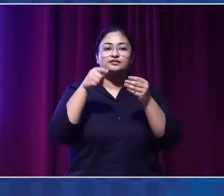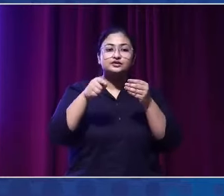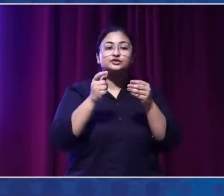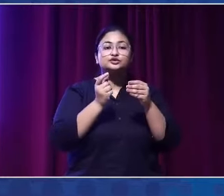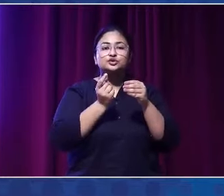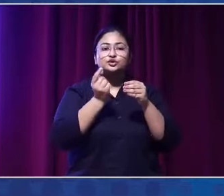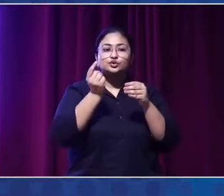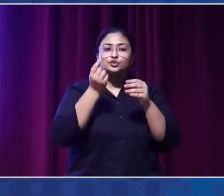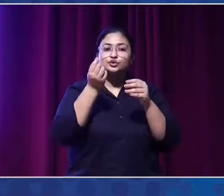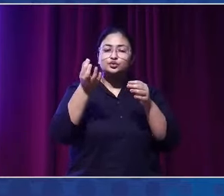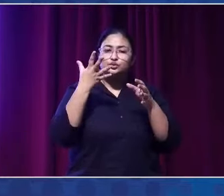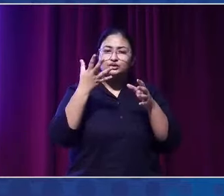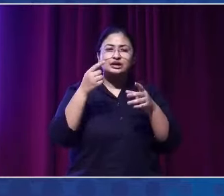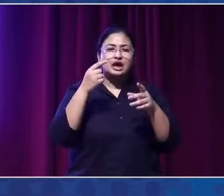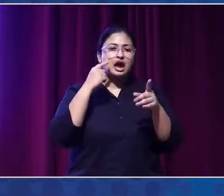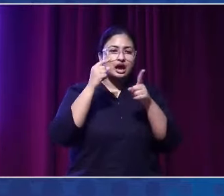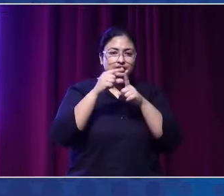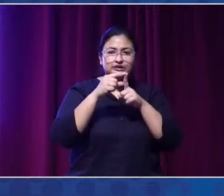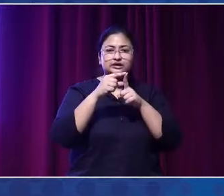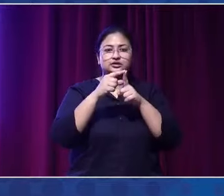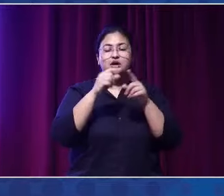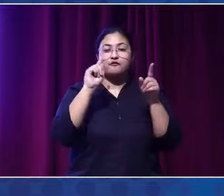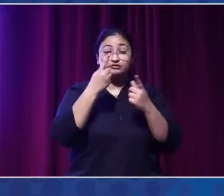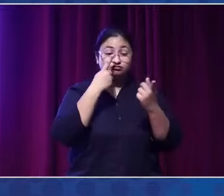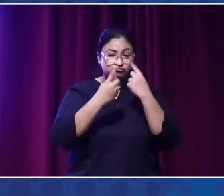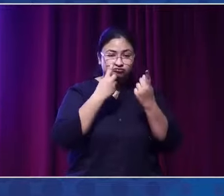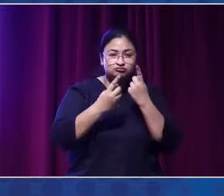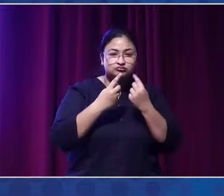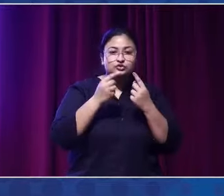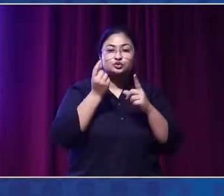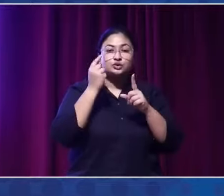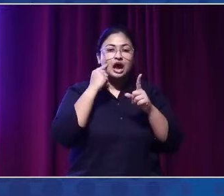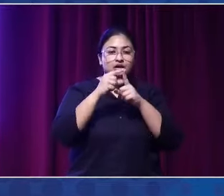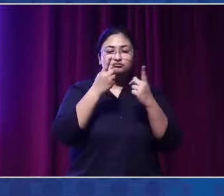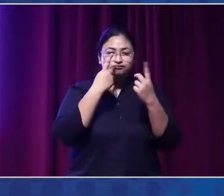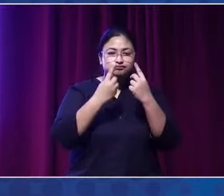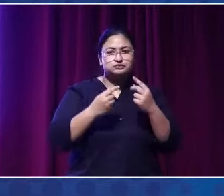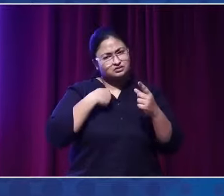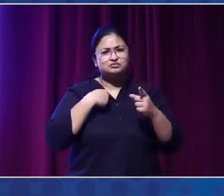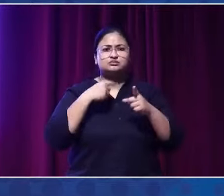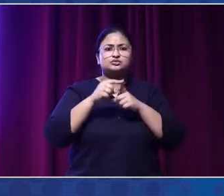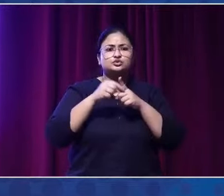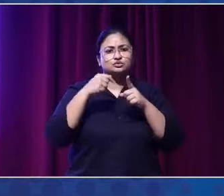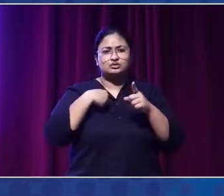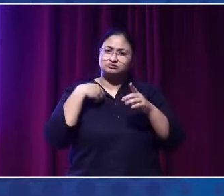सीयू एंड पिंक पेपर सील को पहले वेरीफाई करो। सब कैंडिडेट्स के एजेंट्स को करनी चाहिए, हम भी कहते हैं करनी चाहिए,